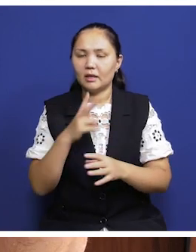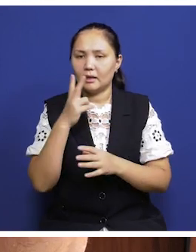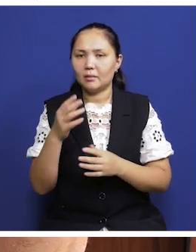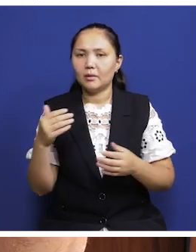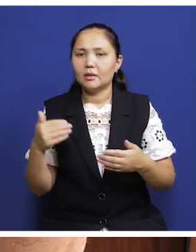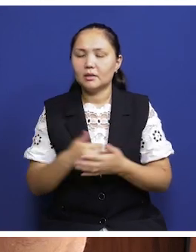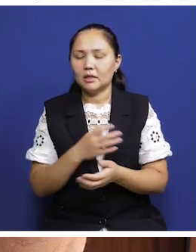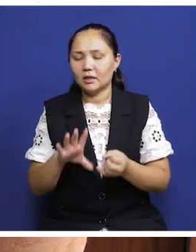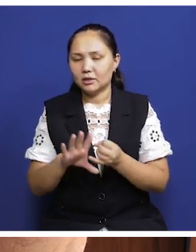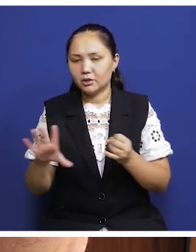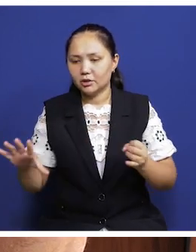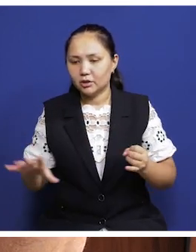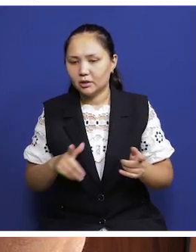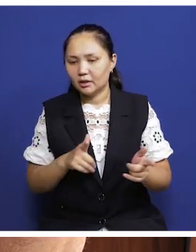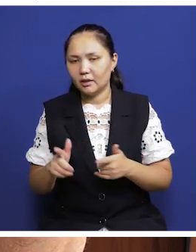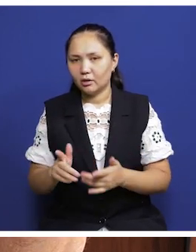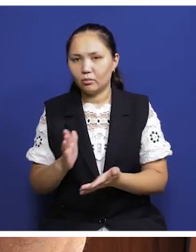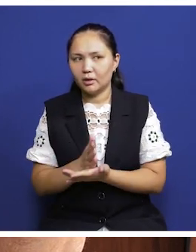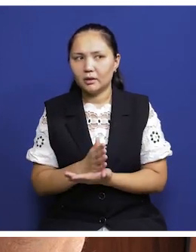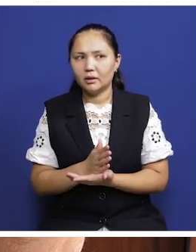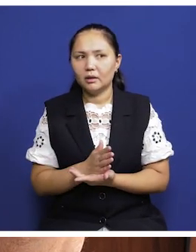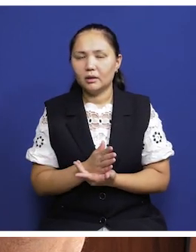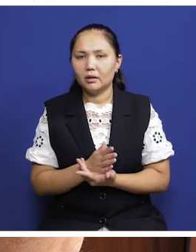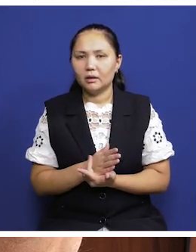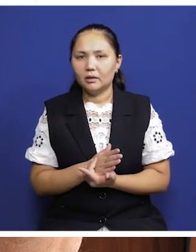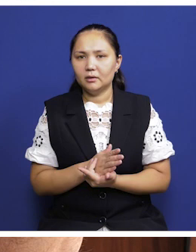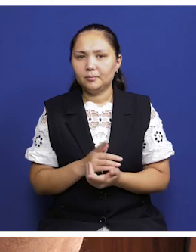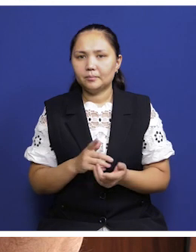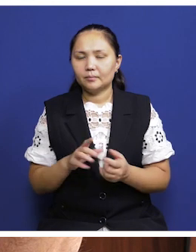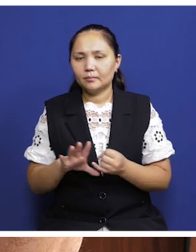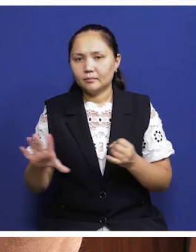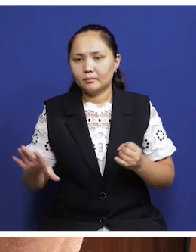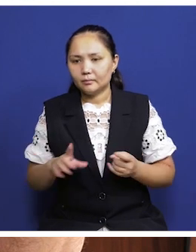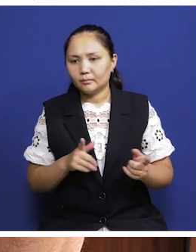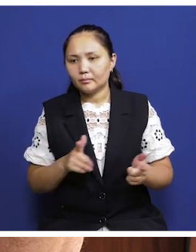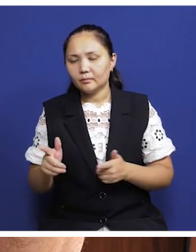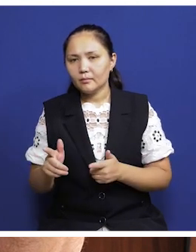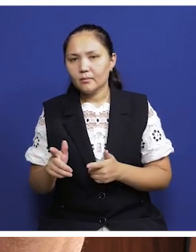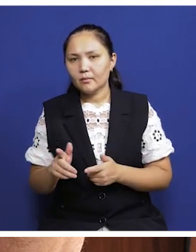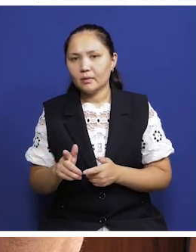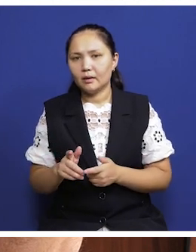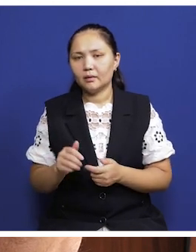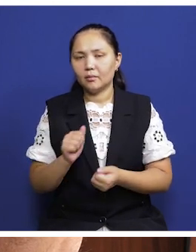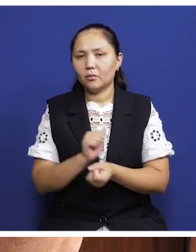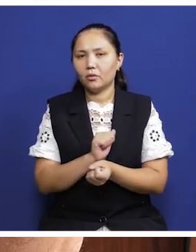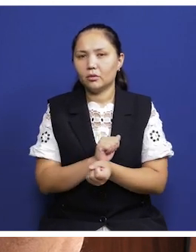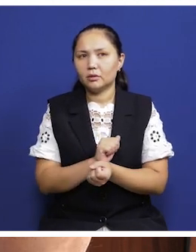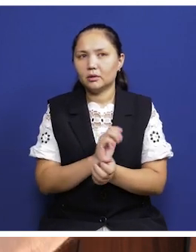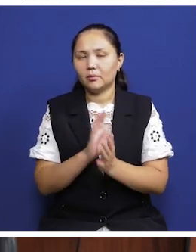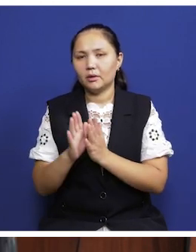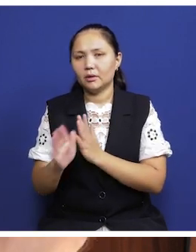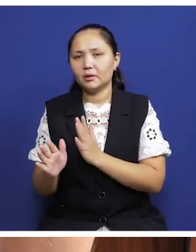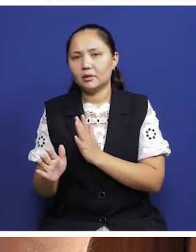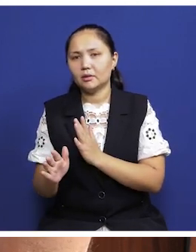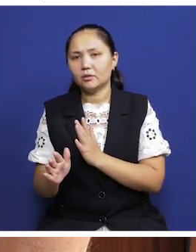жер дайындап отырмыз. Оны жаңағы жер дайындап жаңағы сол қоқысхананы да жаңадан ретке келтіру.